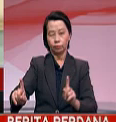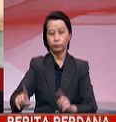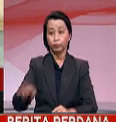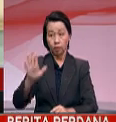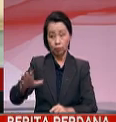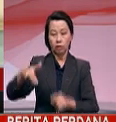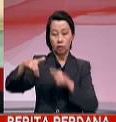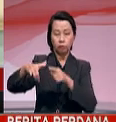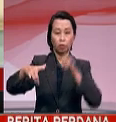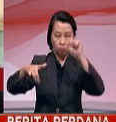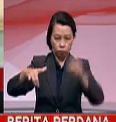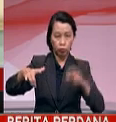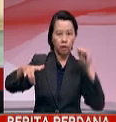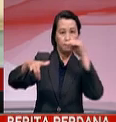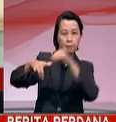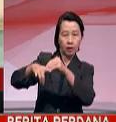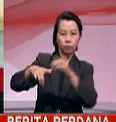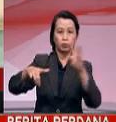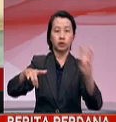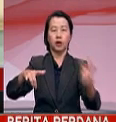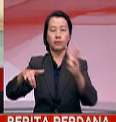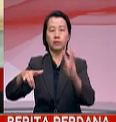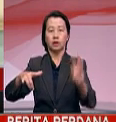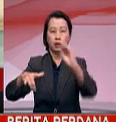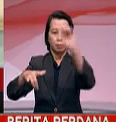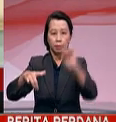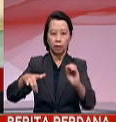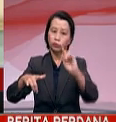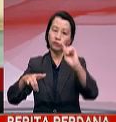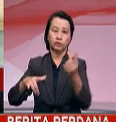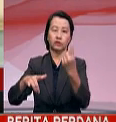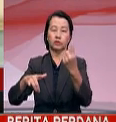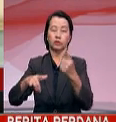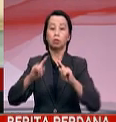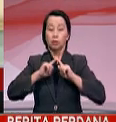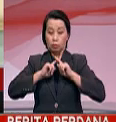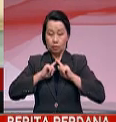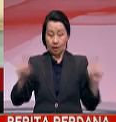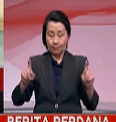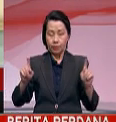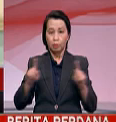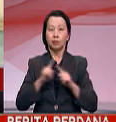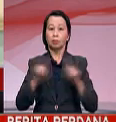mereka boleh isi adalah 66% saja. Tetapi